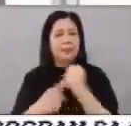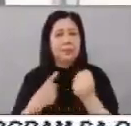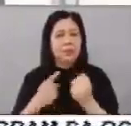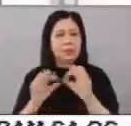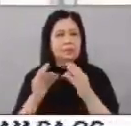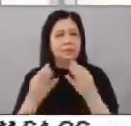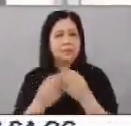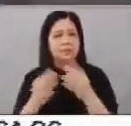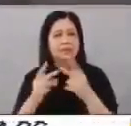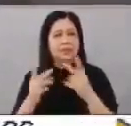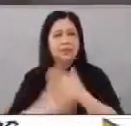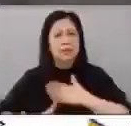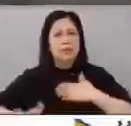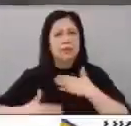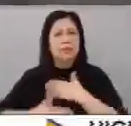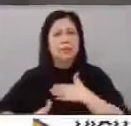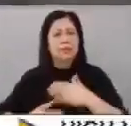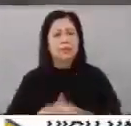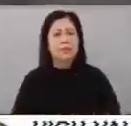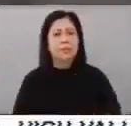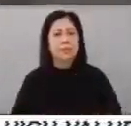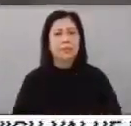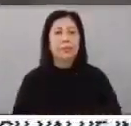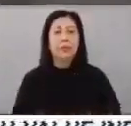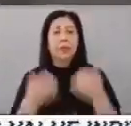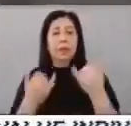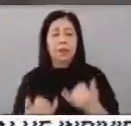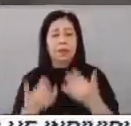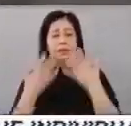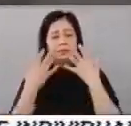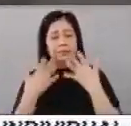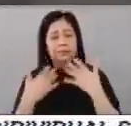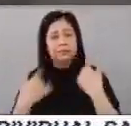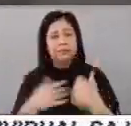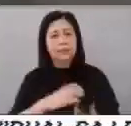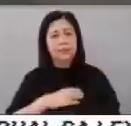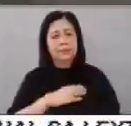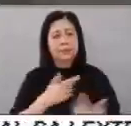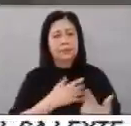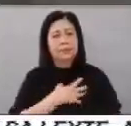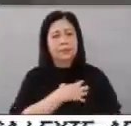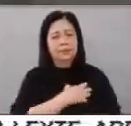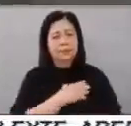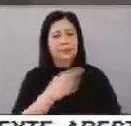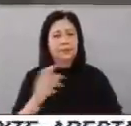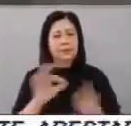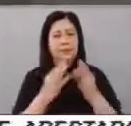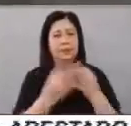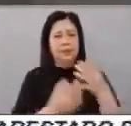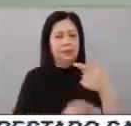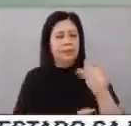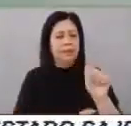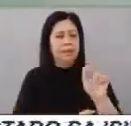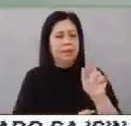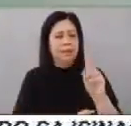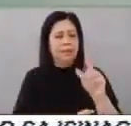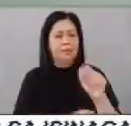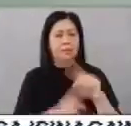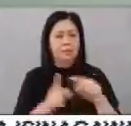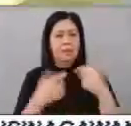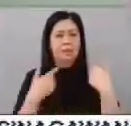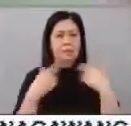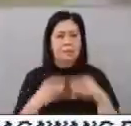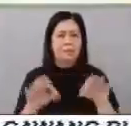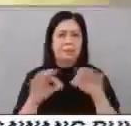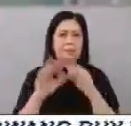19, 2020 at December 20, 2020 hanggang June 30, 2021. Sa period